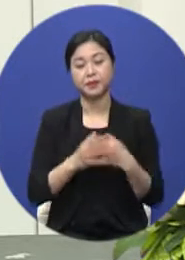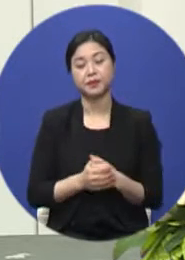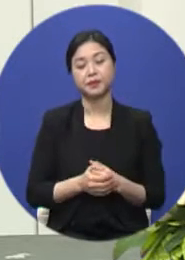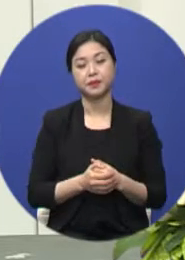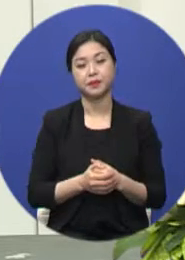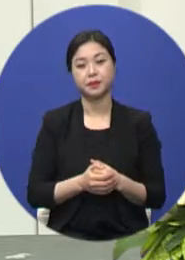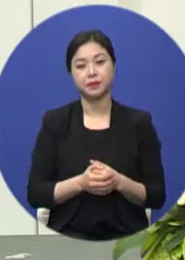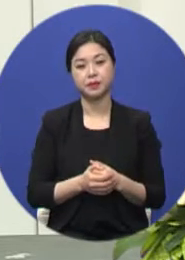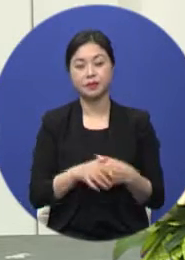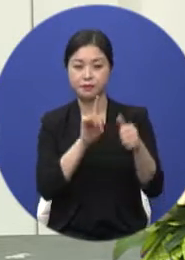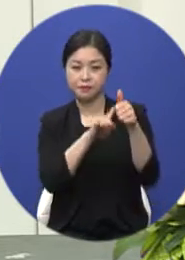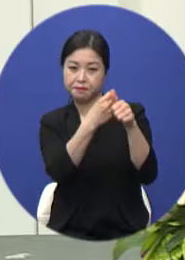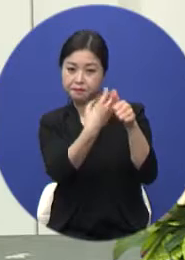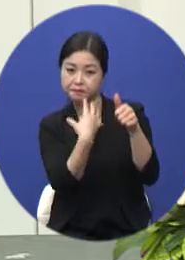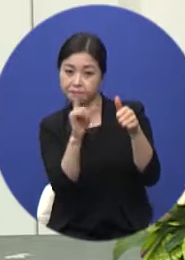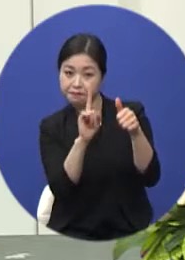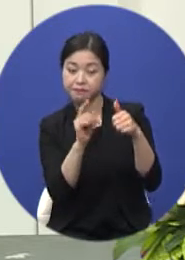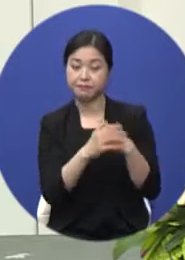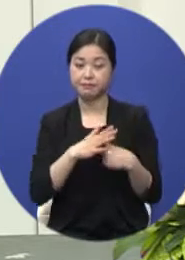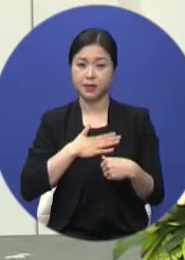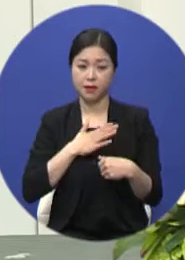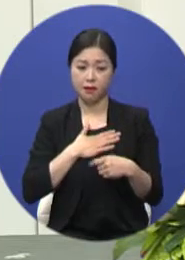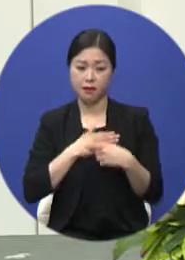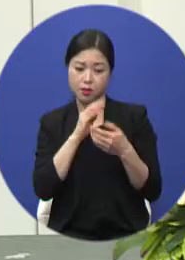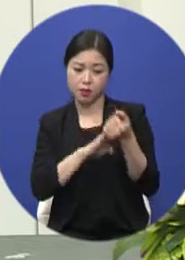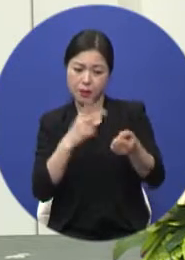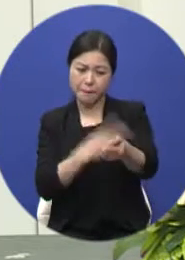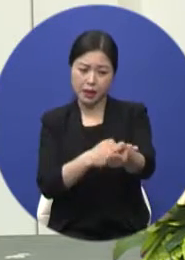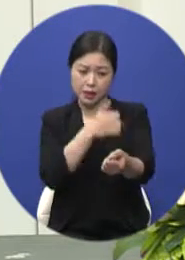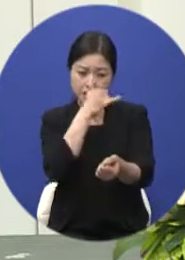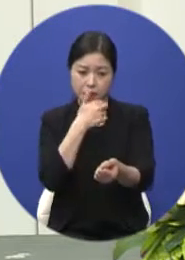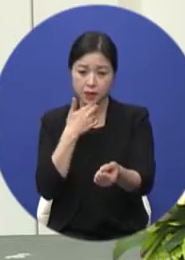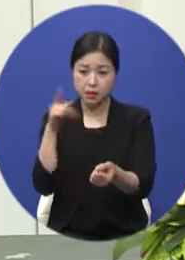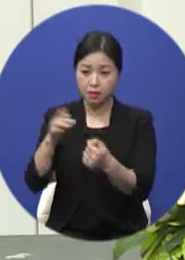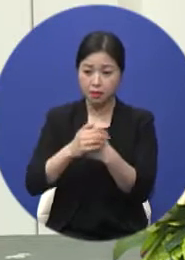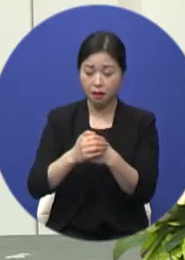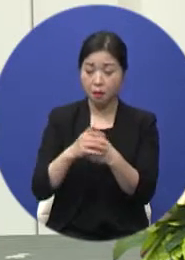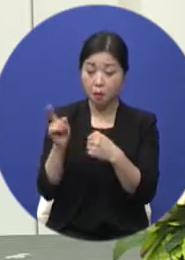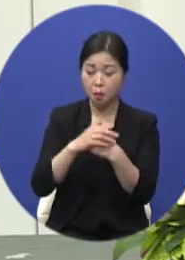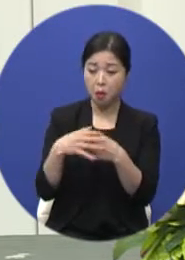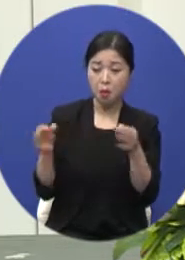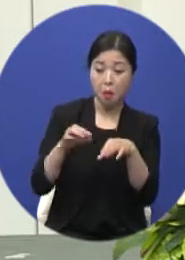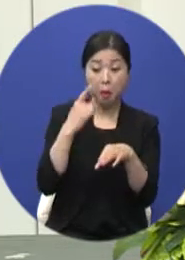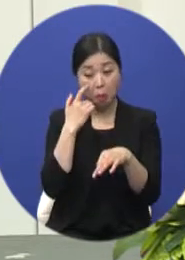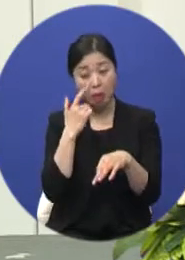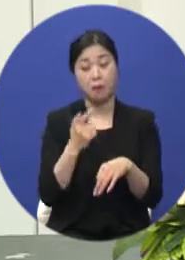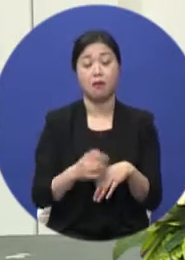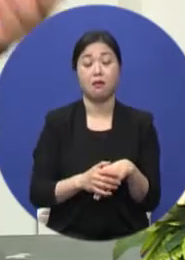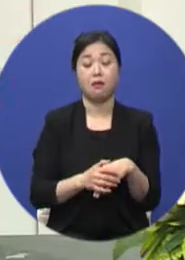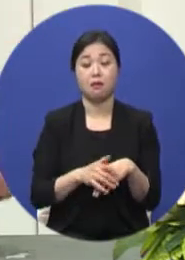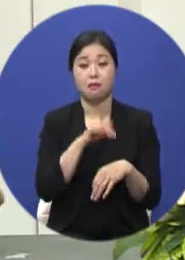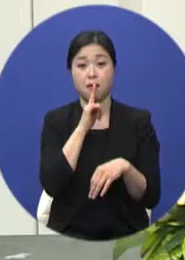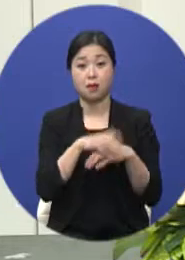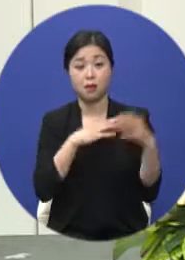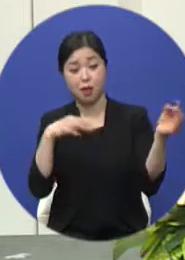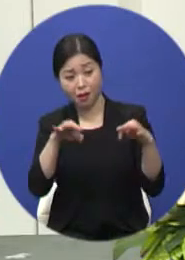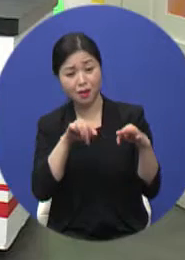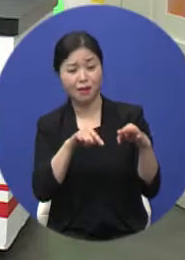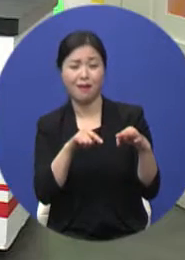그랬더니 그분이 그러는 거예요. 제가 이걸 끊는지 안 끊는지 박사님 한번 내기해 볼까요? 그러니까 그것도